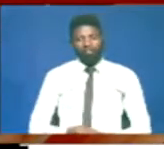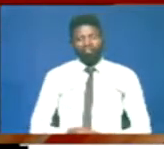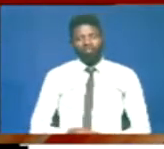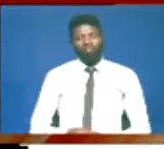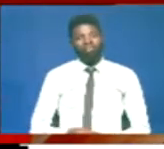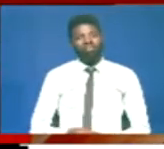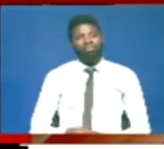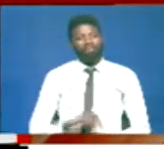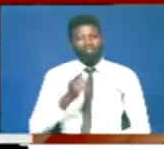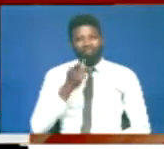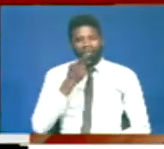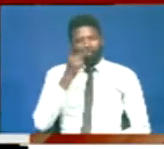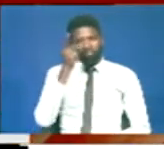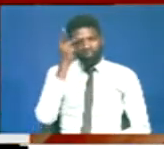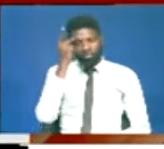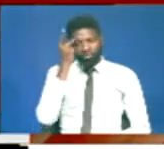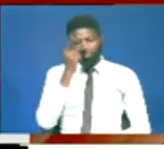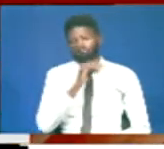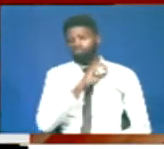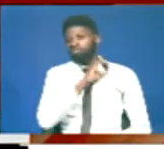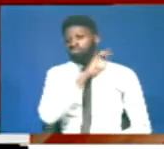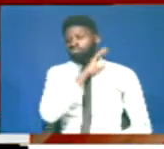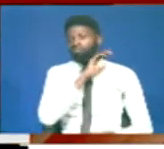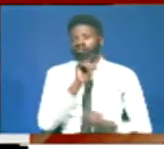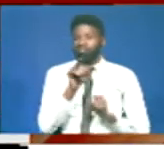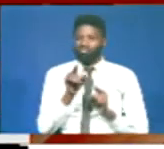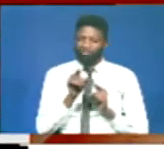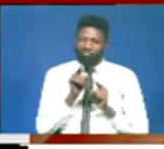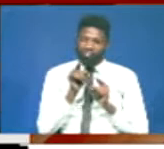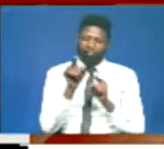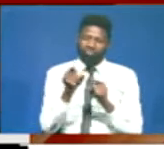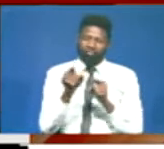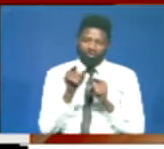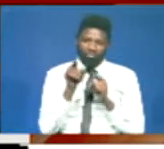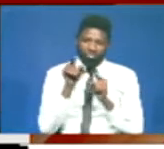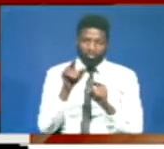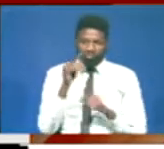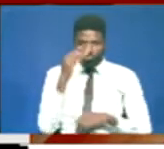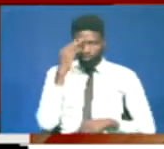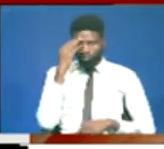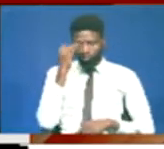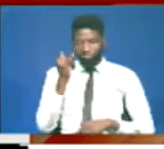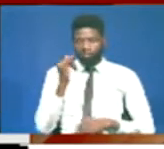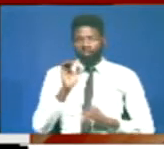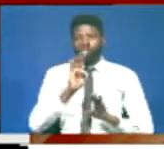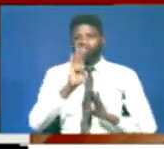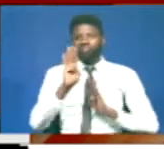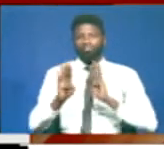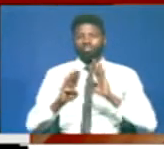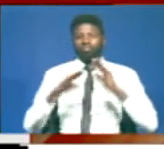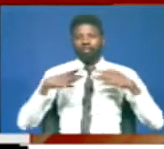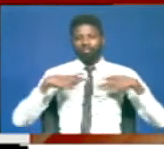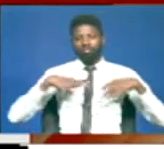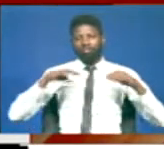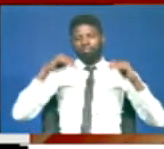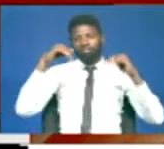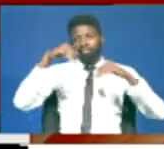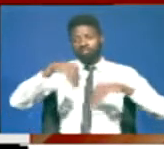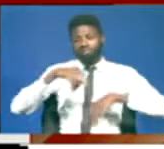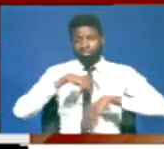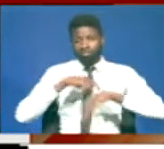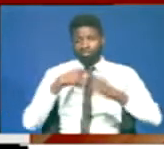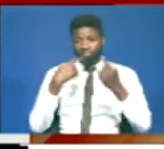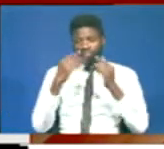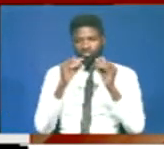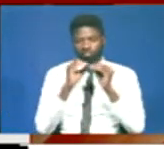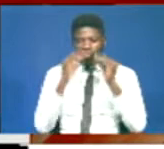Wazazi wamelaumiwa kwa kudorora kwa maadili miongoni mwa watoto humu nchini. Akiongea kwenye kikao cha uhamasisho kuhusu